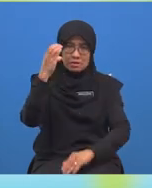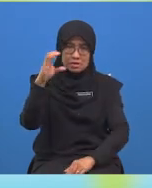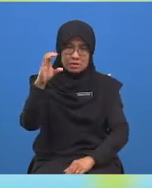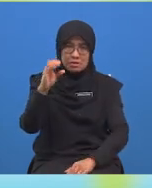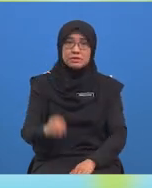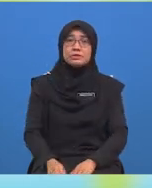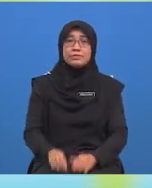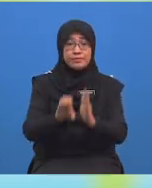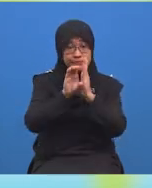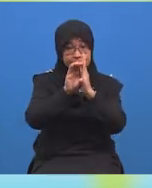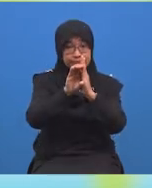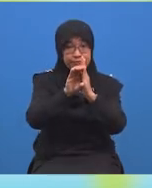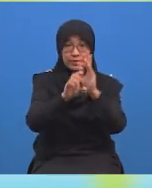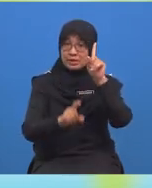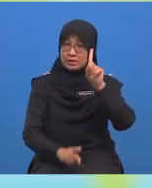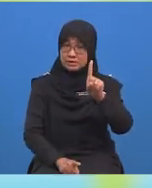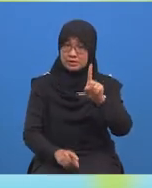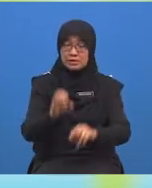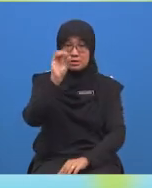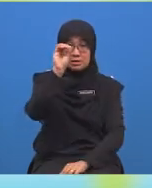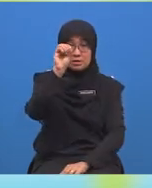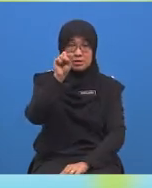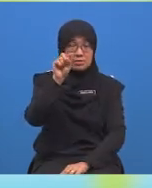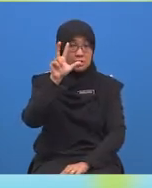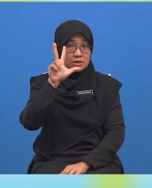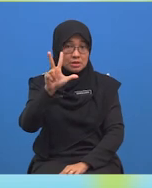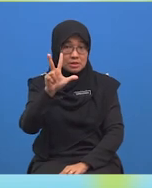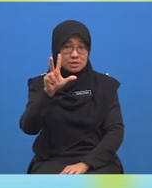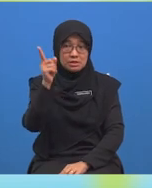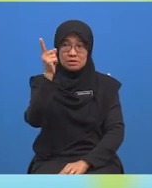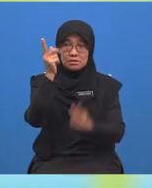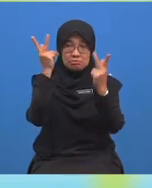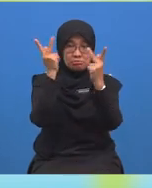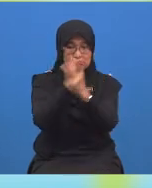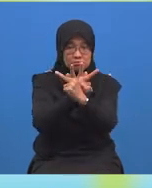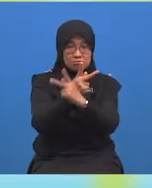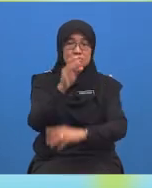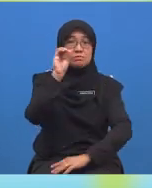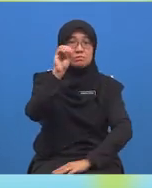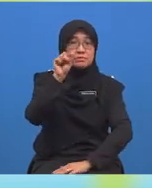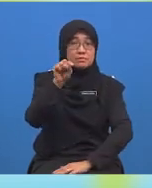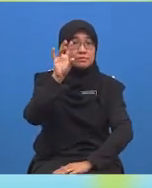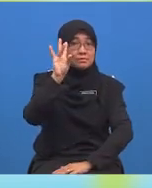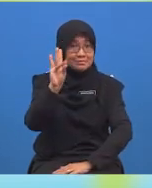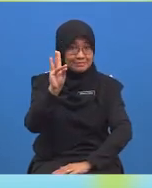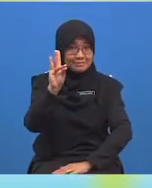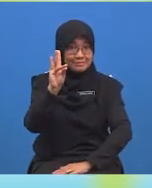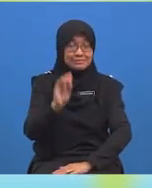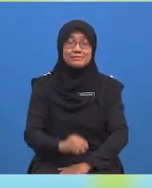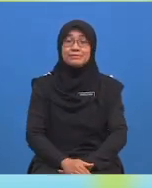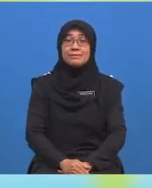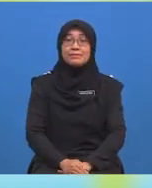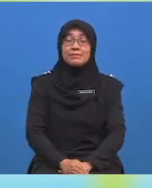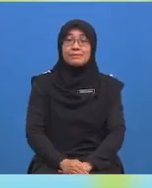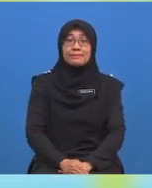pertama adalah sifar perpuluhan 3 darab sifar perpuluhan 7.